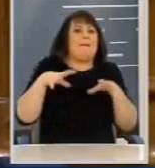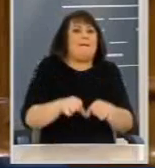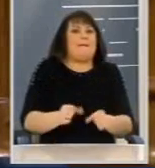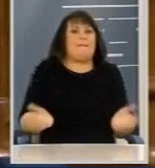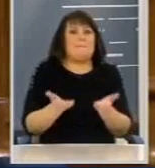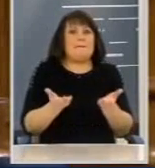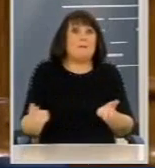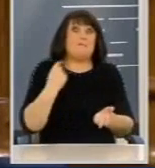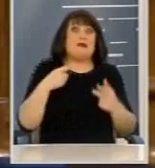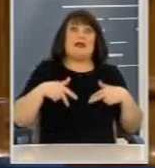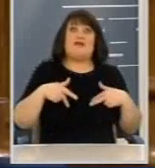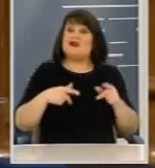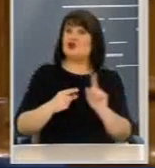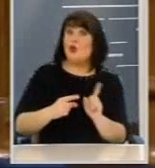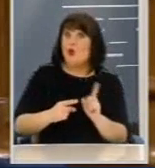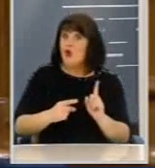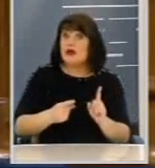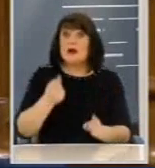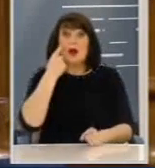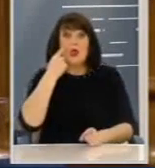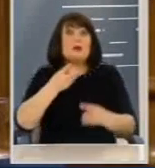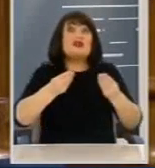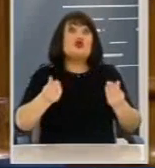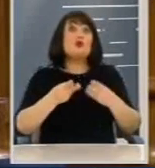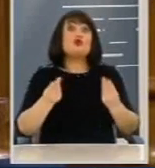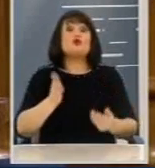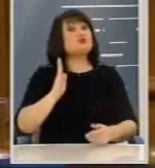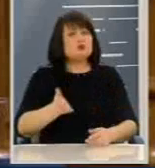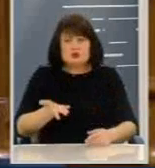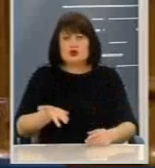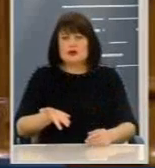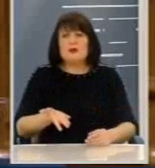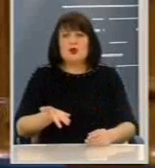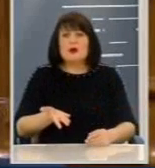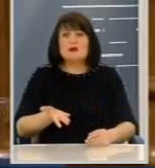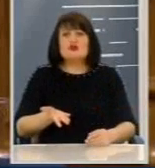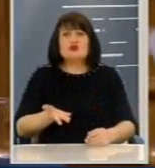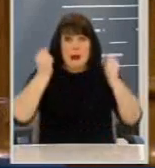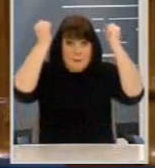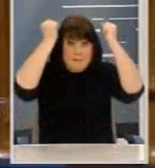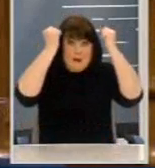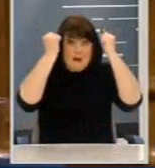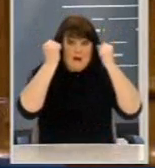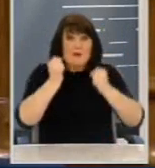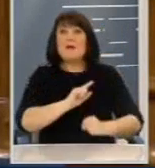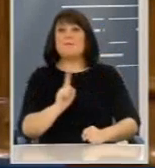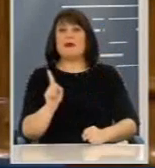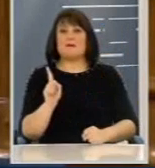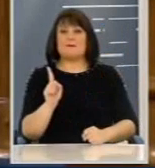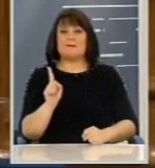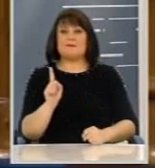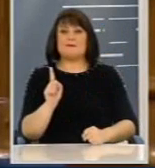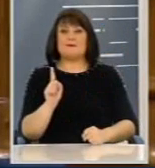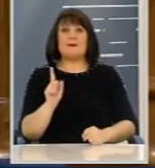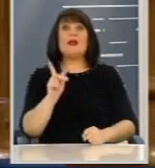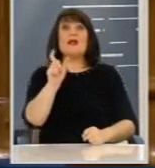να αποτύχει, αλλά να δούμε πώς θα υπάρξει δυνατότητα να μην υποστεί η μεγαλύτερη ζημία η κοινωνική